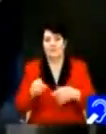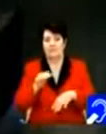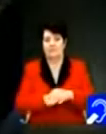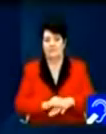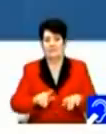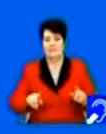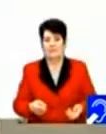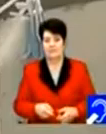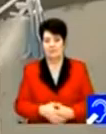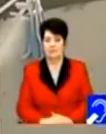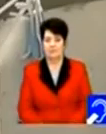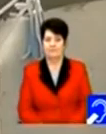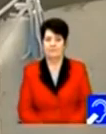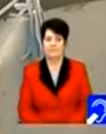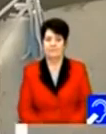tânărul infractor.